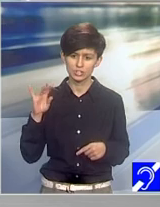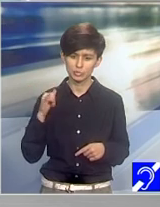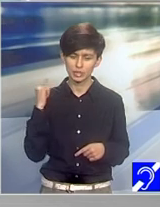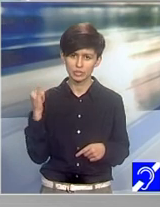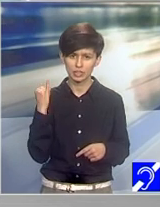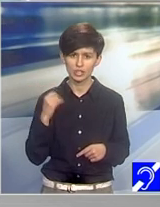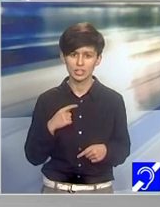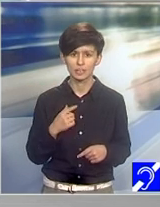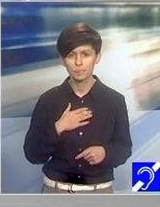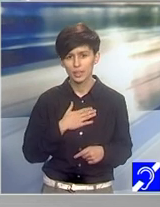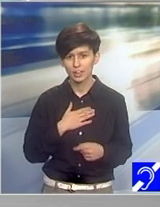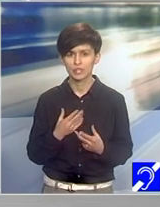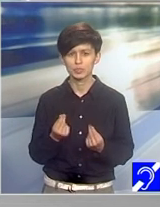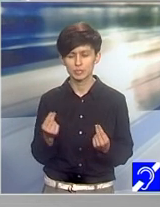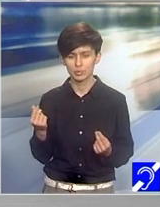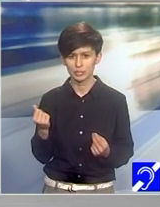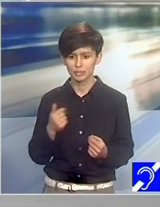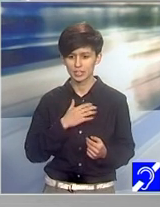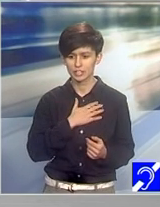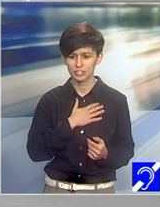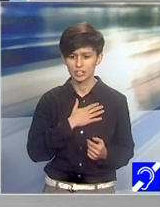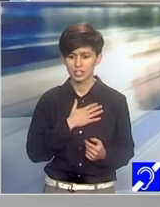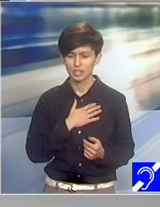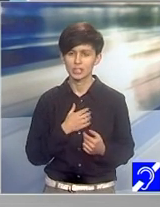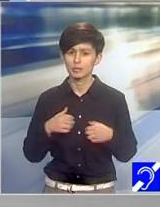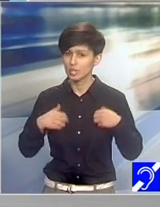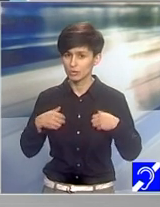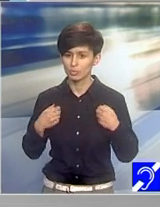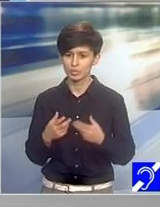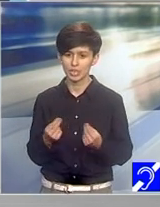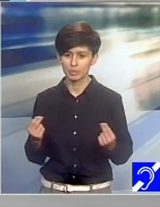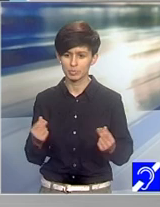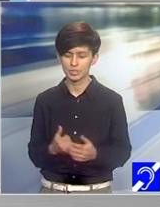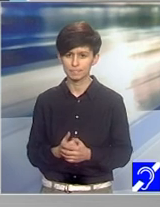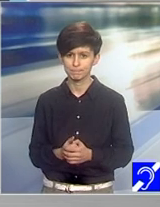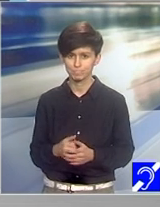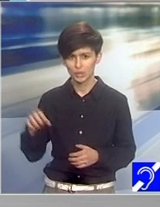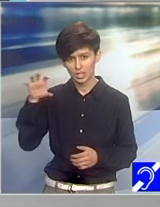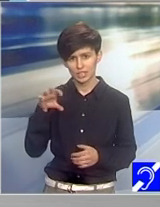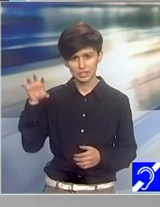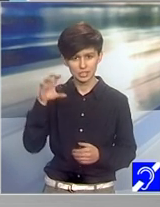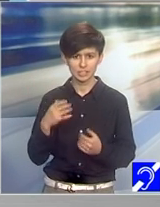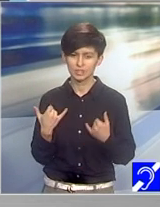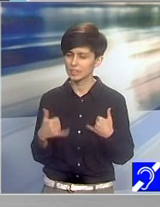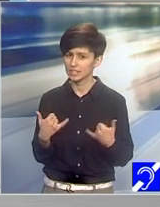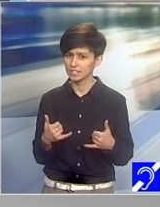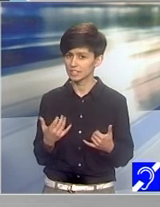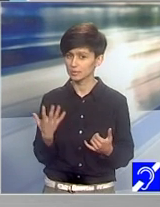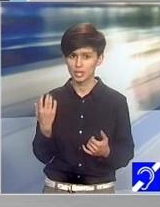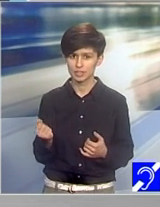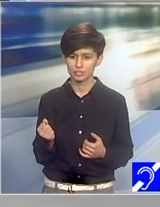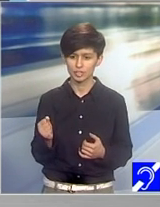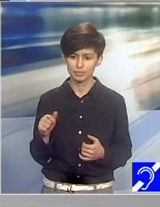pline și inima mai plină de bucurie. Ce s-a întâmplat în Transilvania după acest